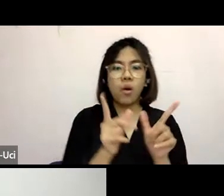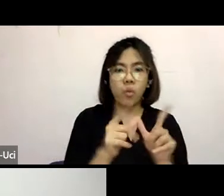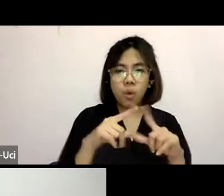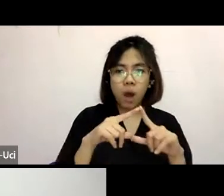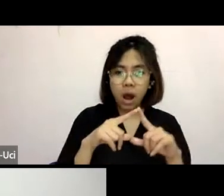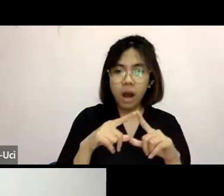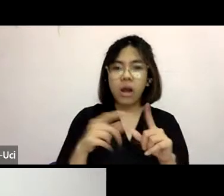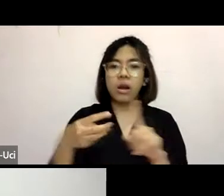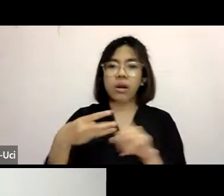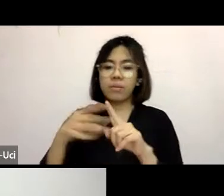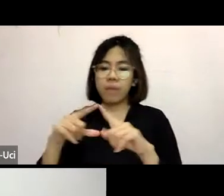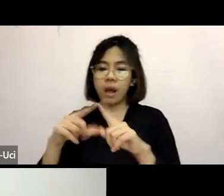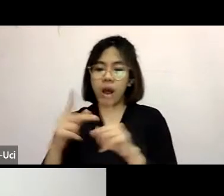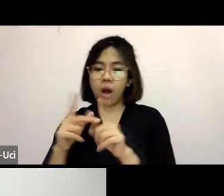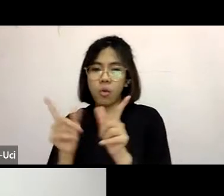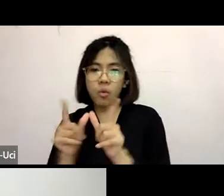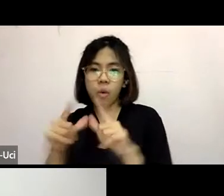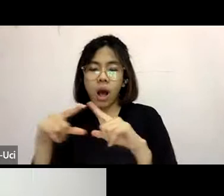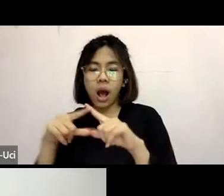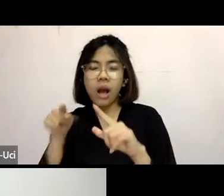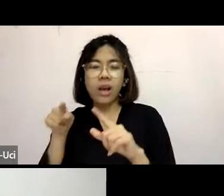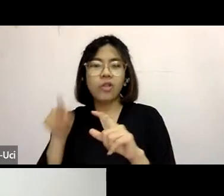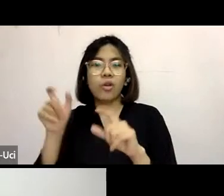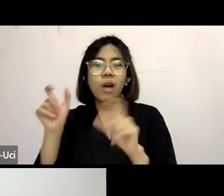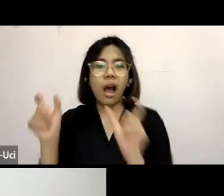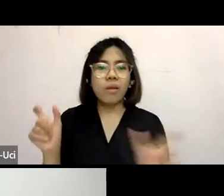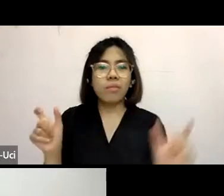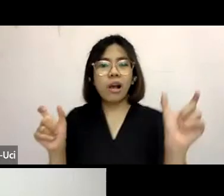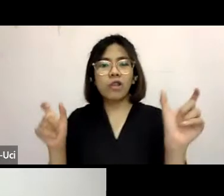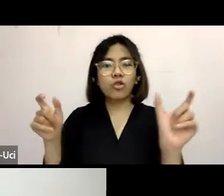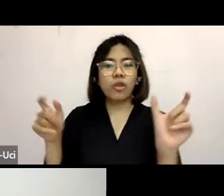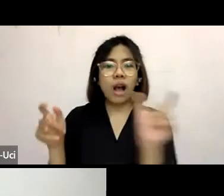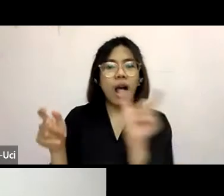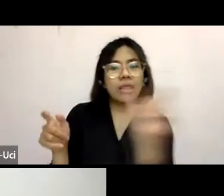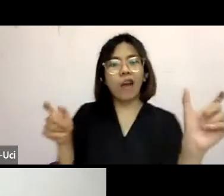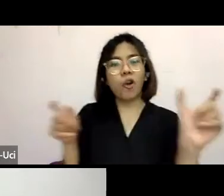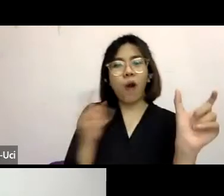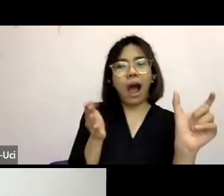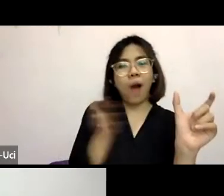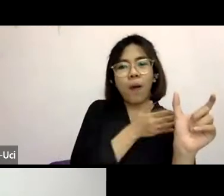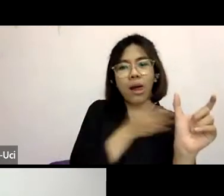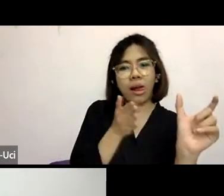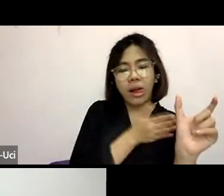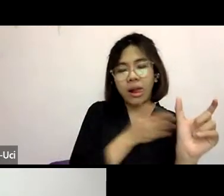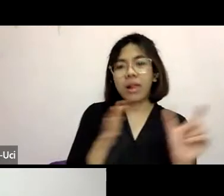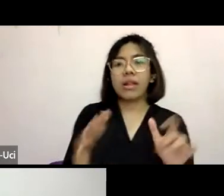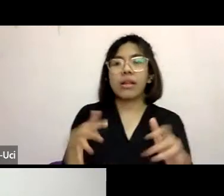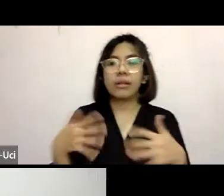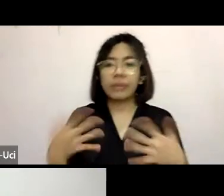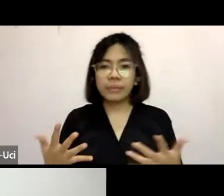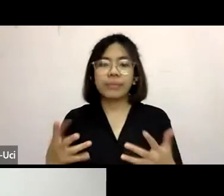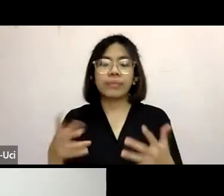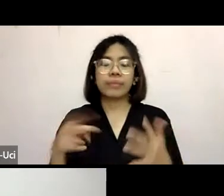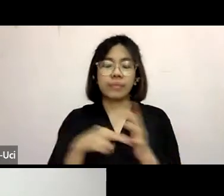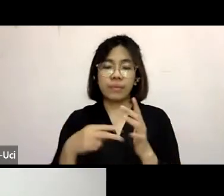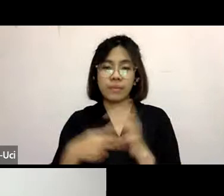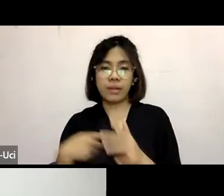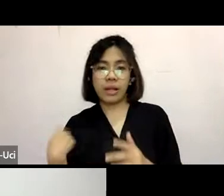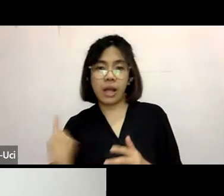sebagai awal kalimat tetapi hatinya itu pada akhirnya menjadi pilihan karena posisi kami